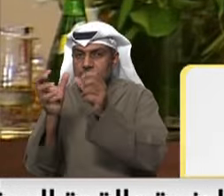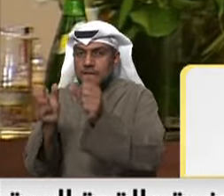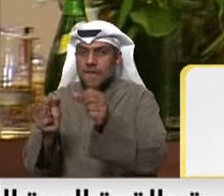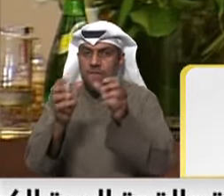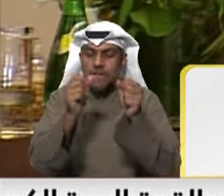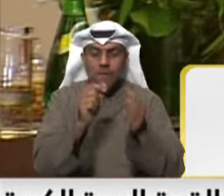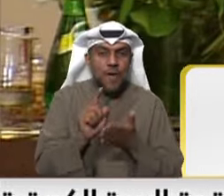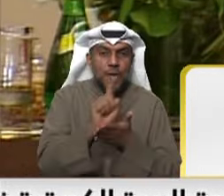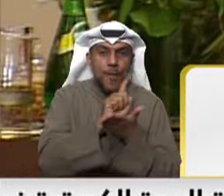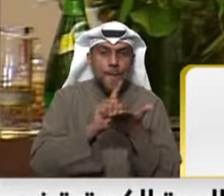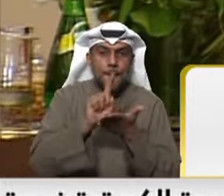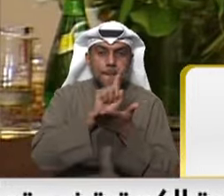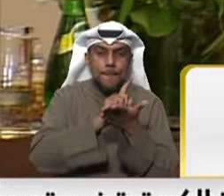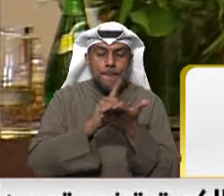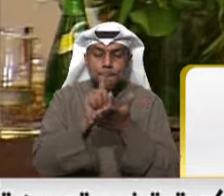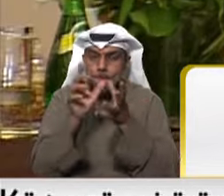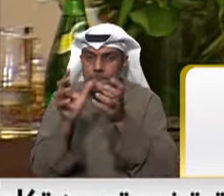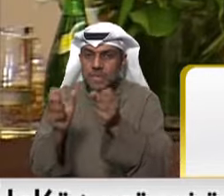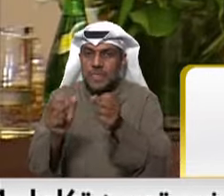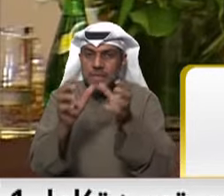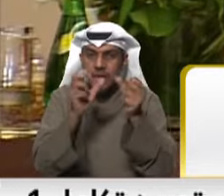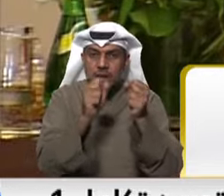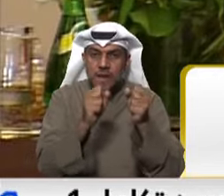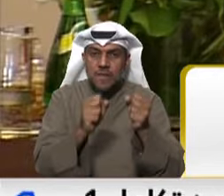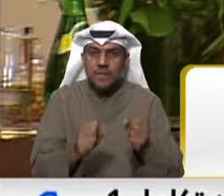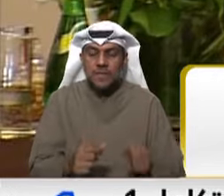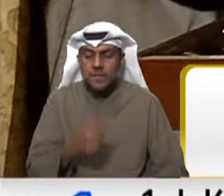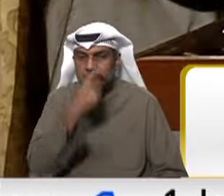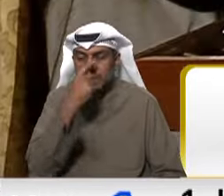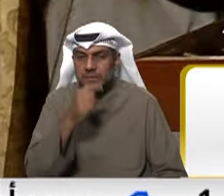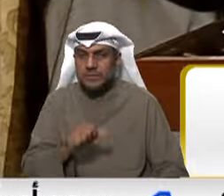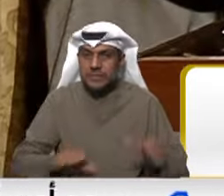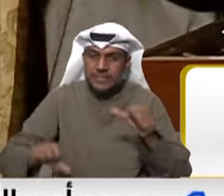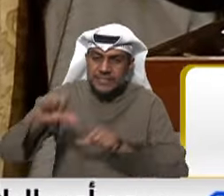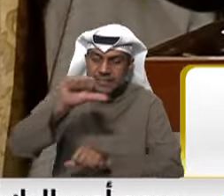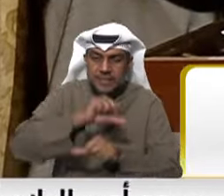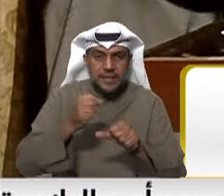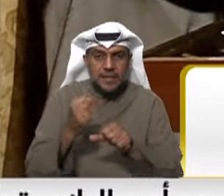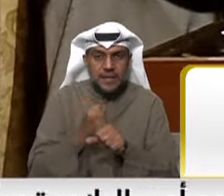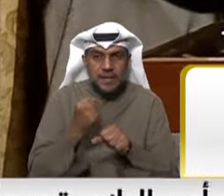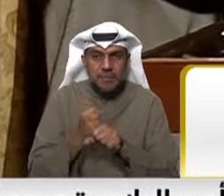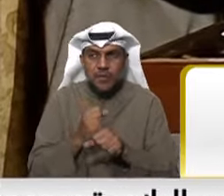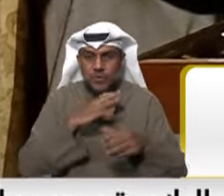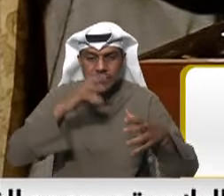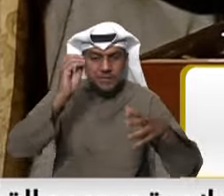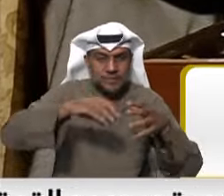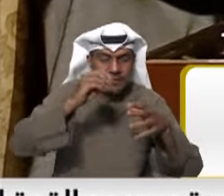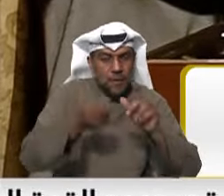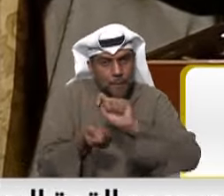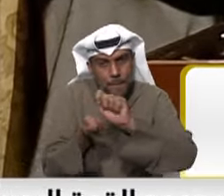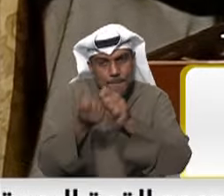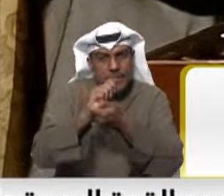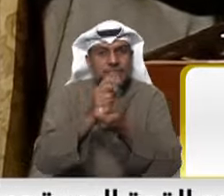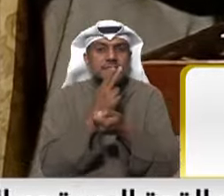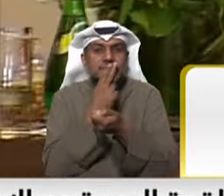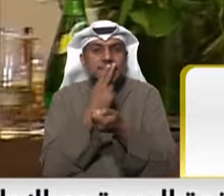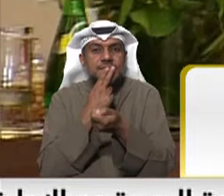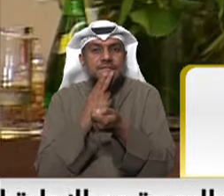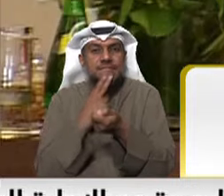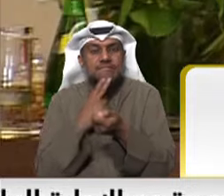البيئة من خلال إعادة التدوير ومعالجة النفايات لتكون